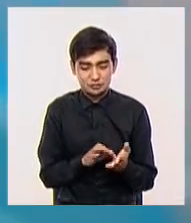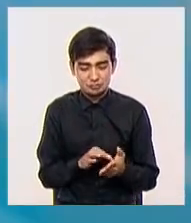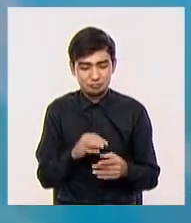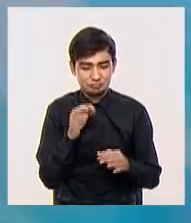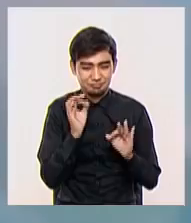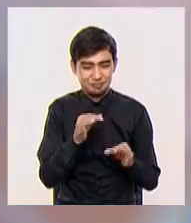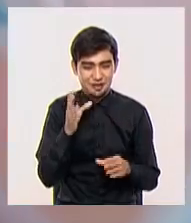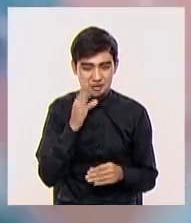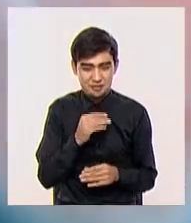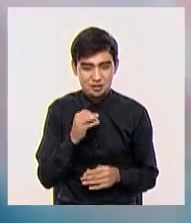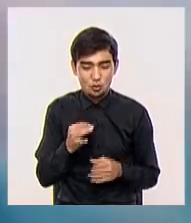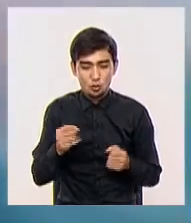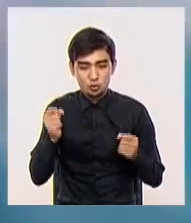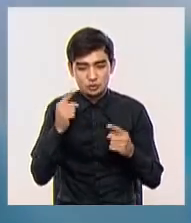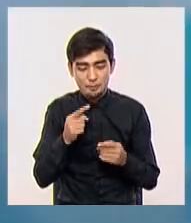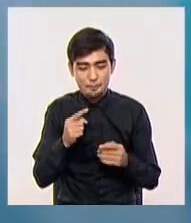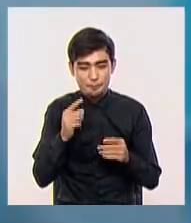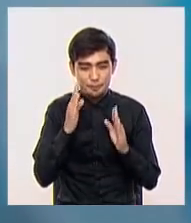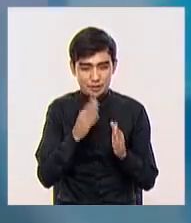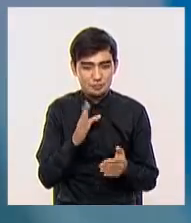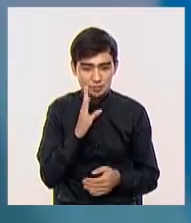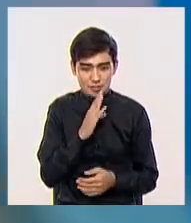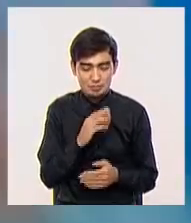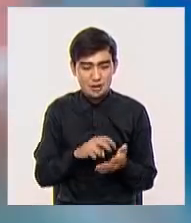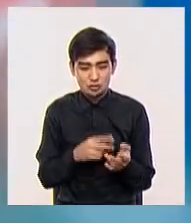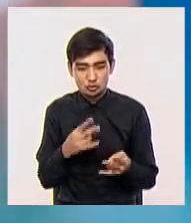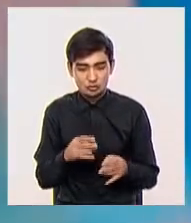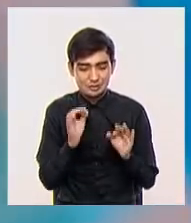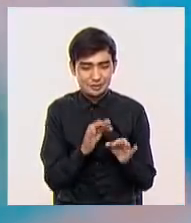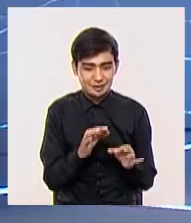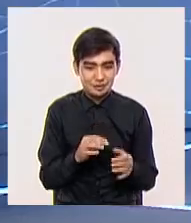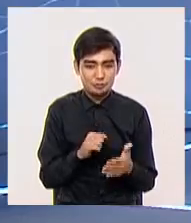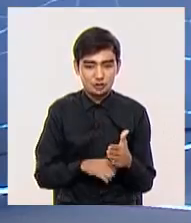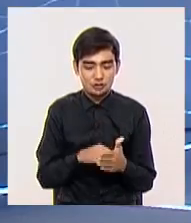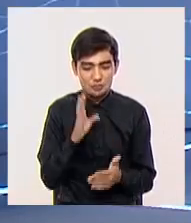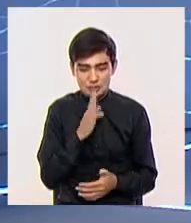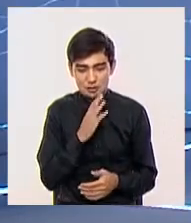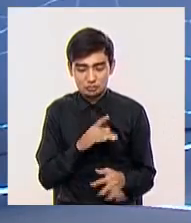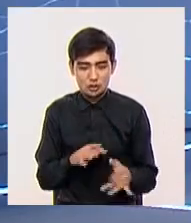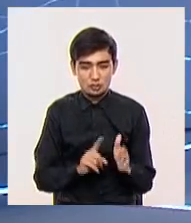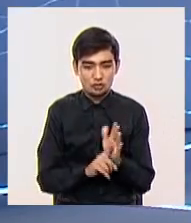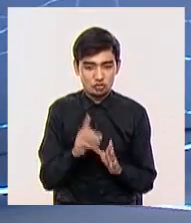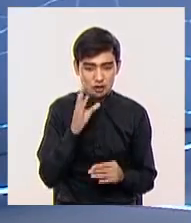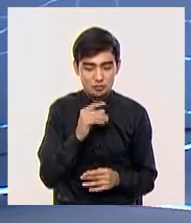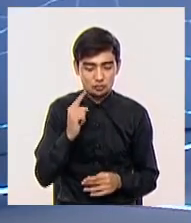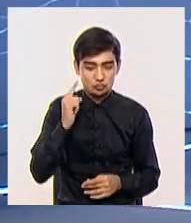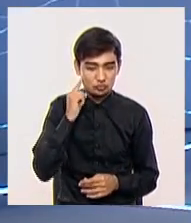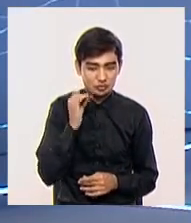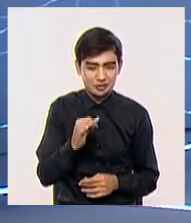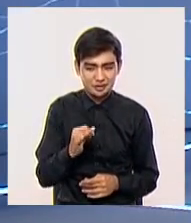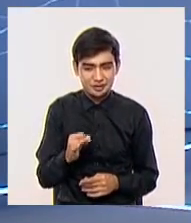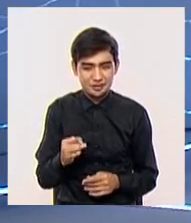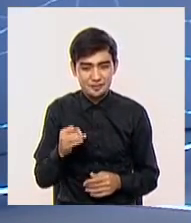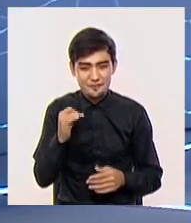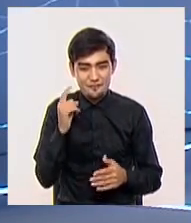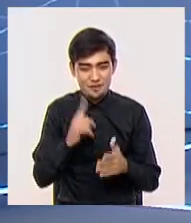зорлық-зомбылықтың туралы тікелей шешесіне қорықпай-ақ айтып, себебі шешесі шара қолданатынын естіп, оған